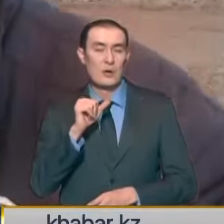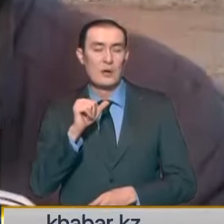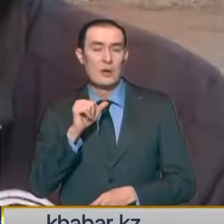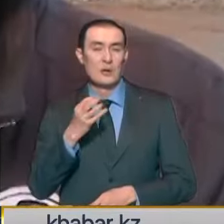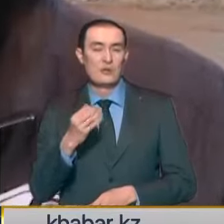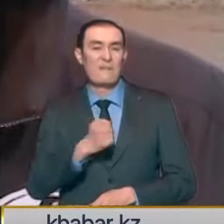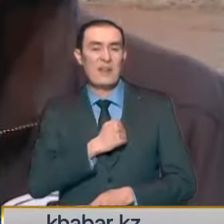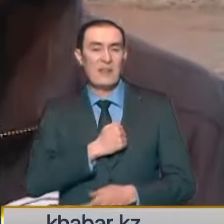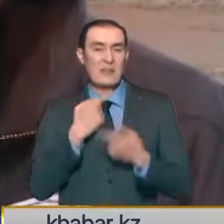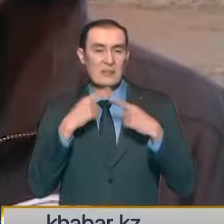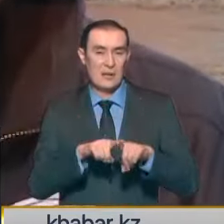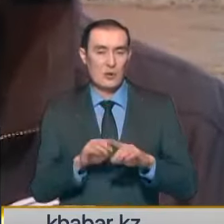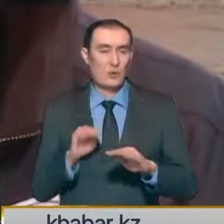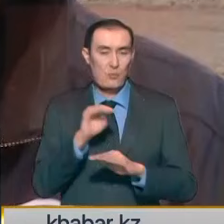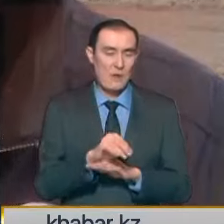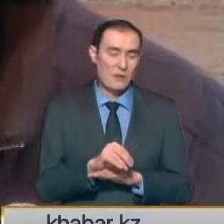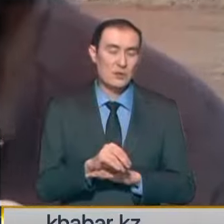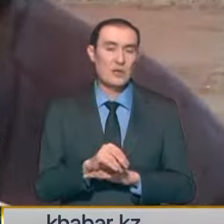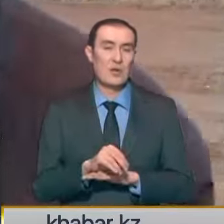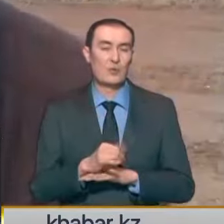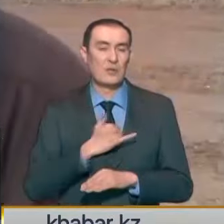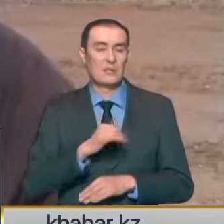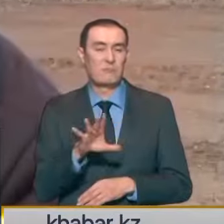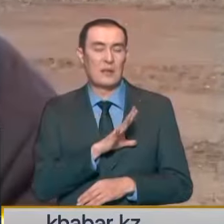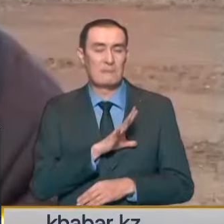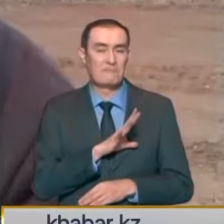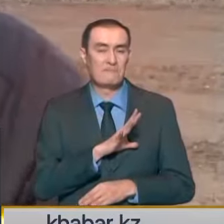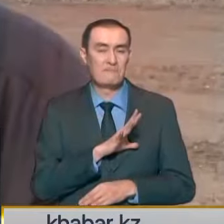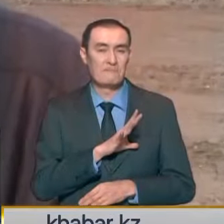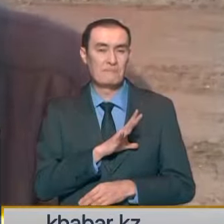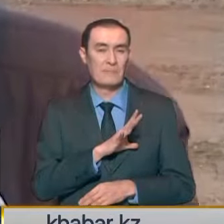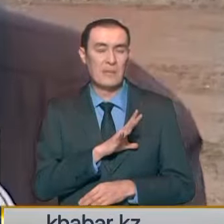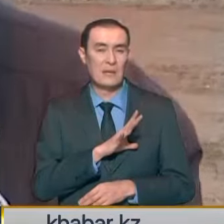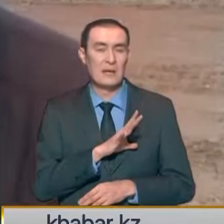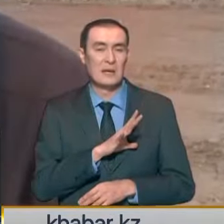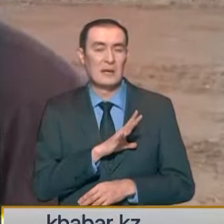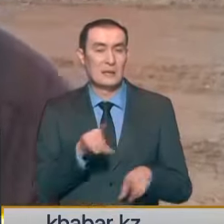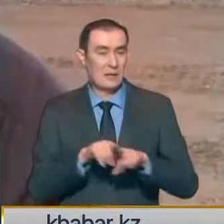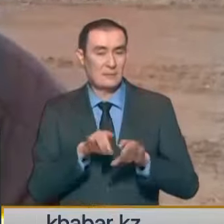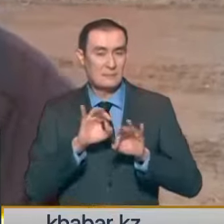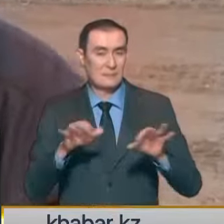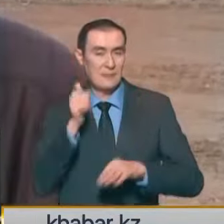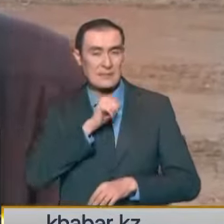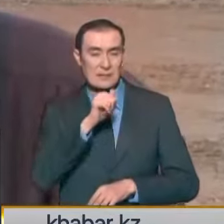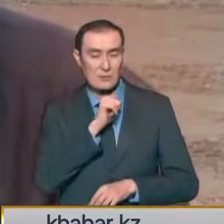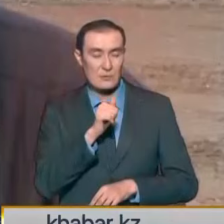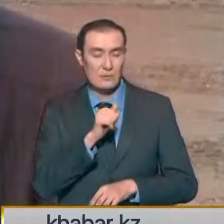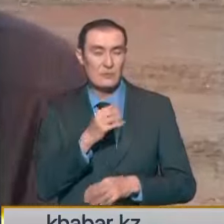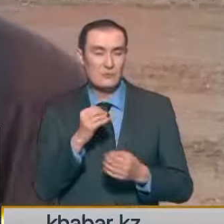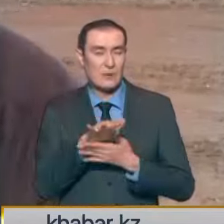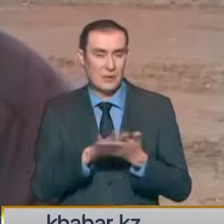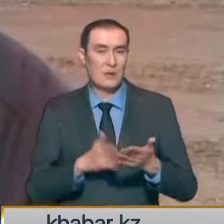присоединилась еще военная техника к тому, что у нас было. Вот. Секрет скажу, не будем